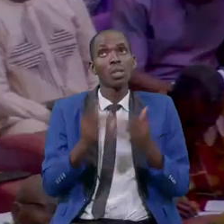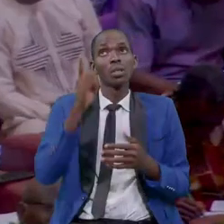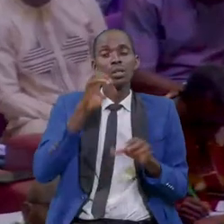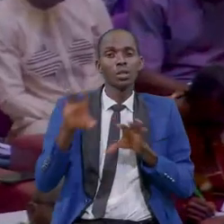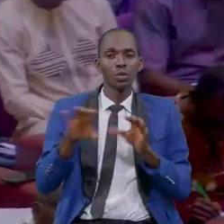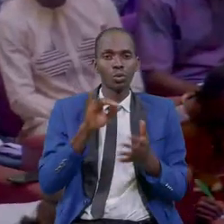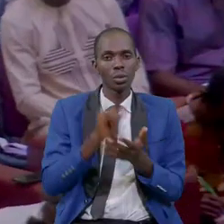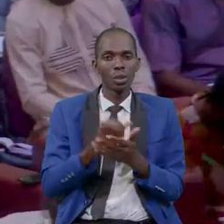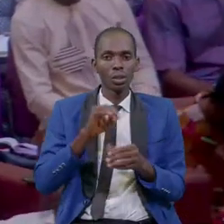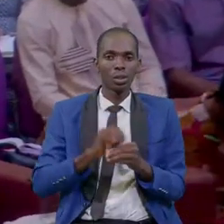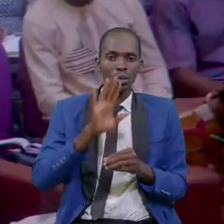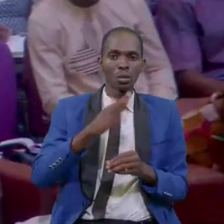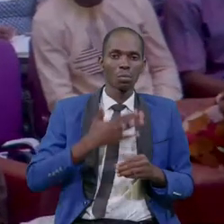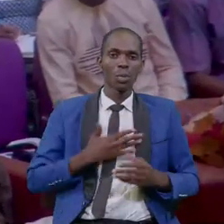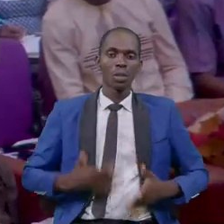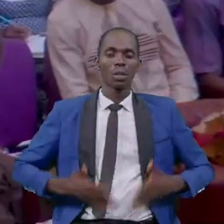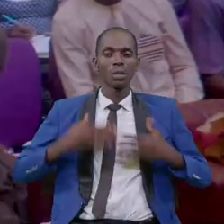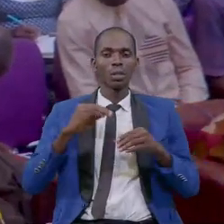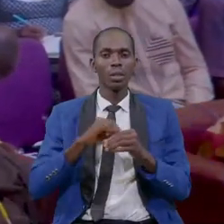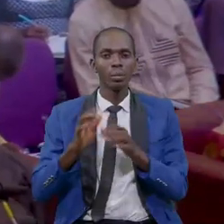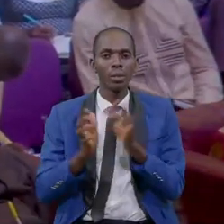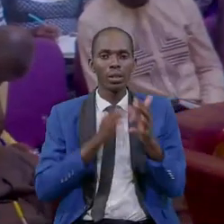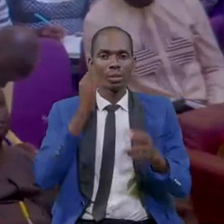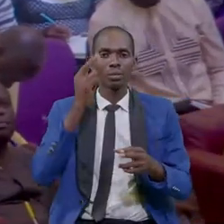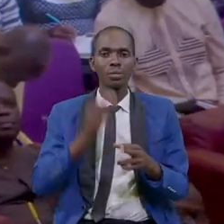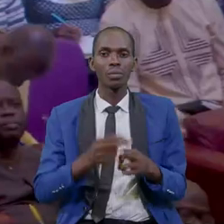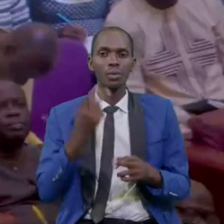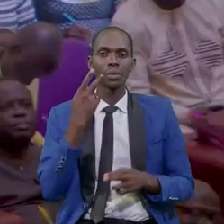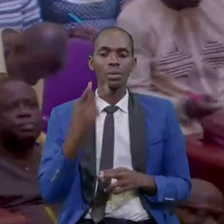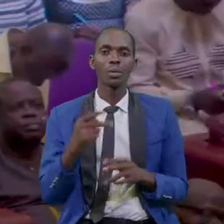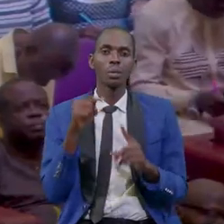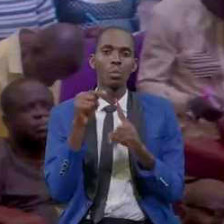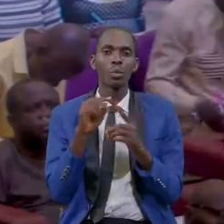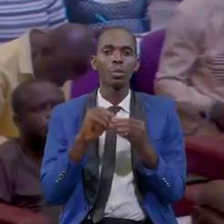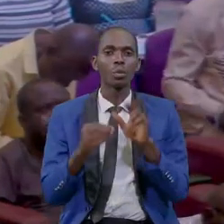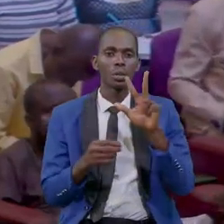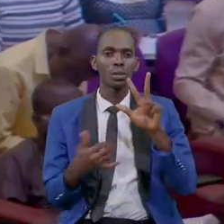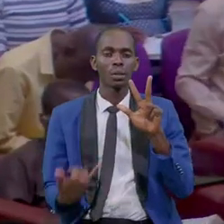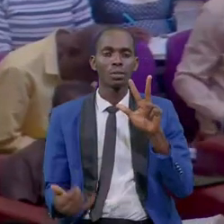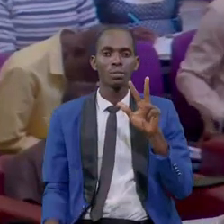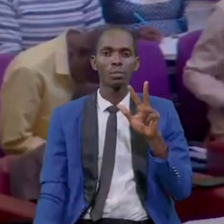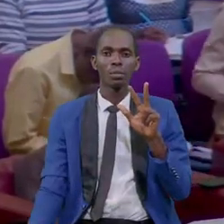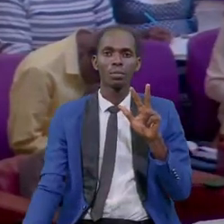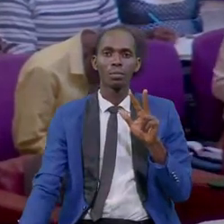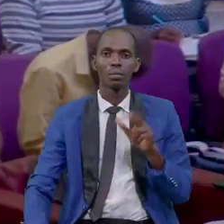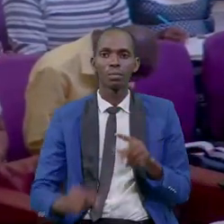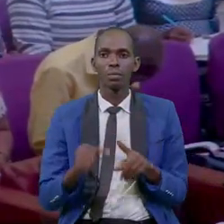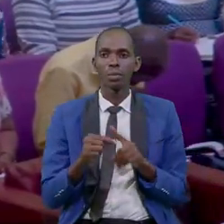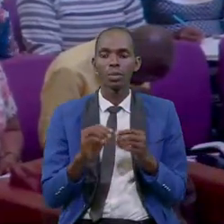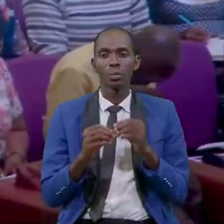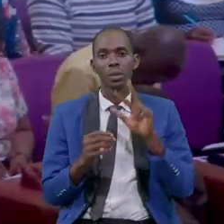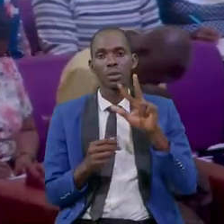Puisse le Seigneur le faire, l'effectuer dans chaque vie au nom de Jésus-Christ. Alors,